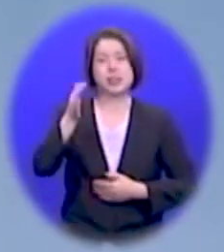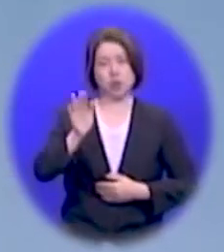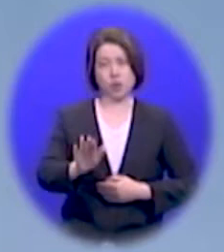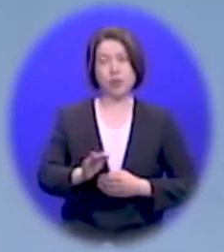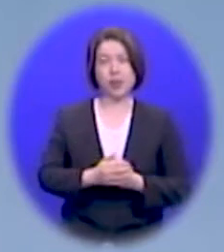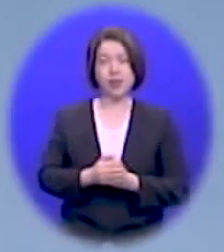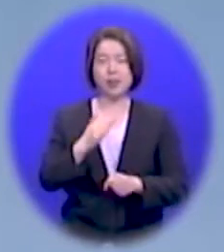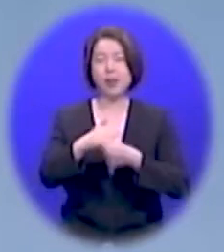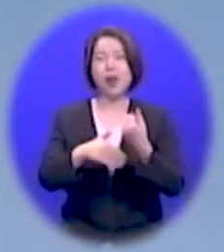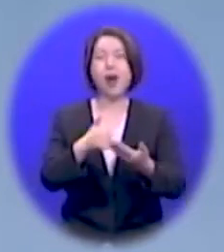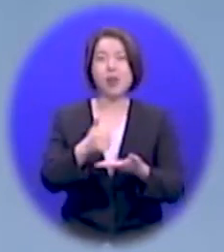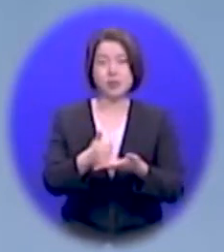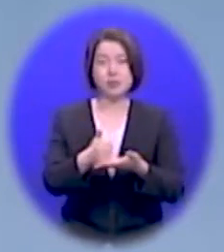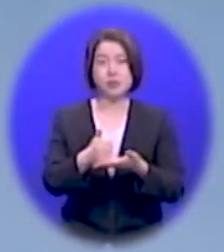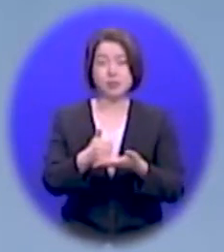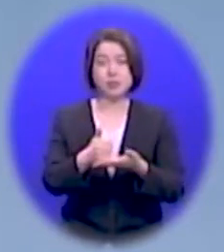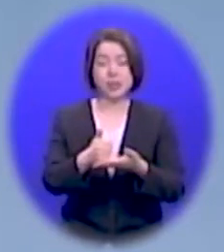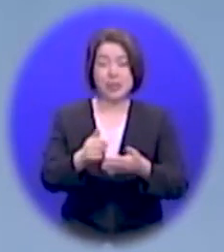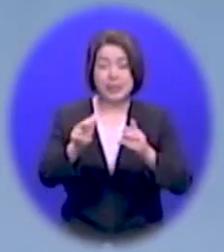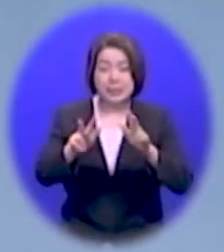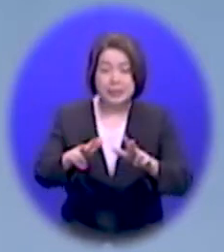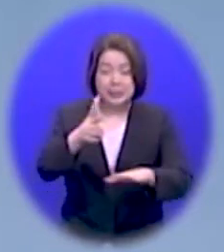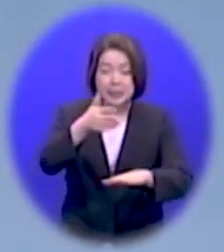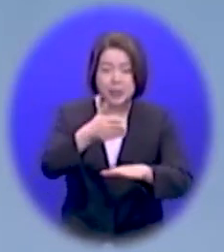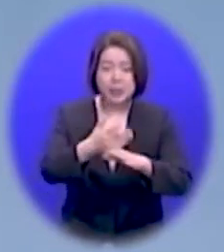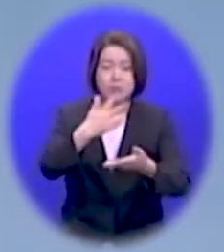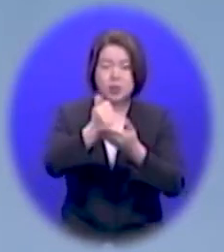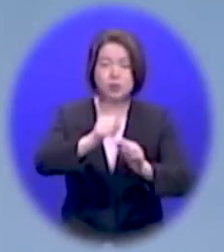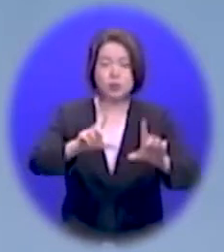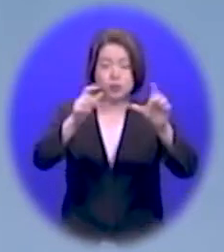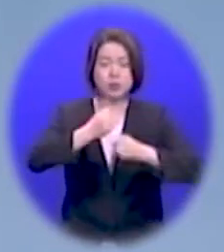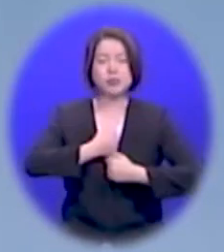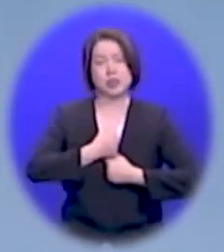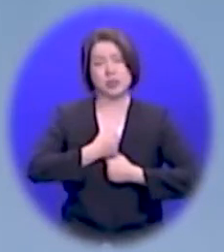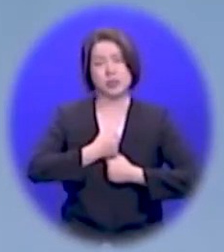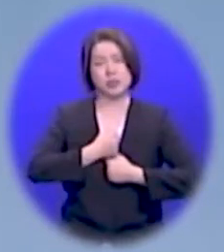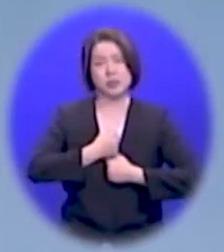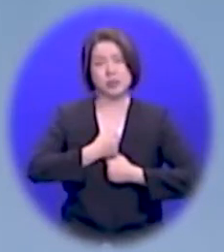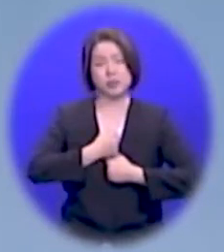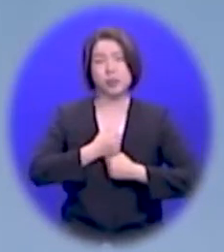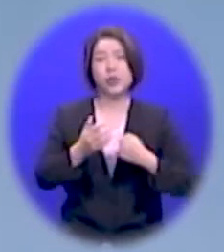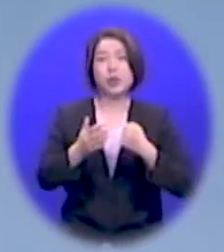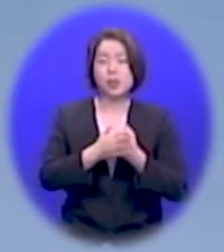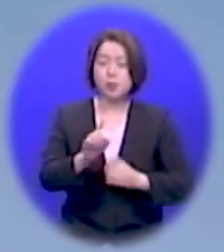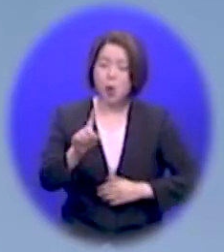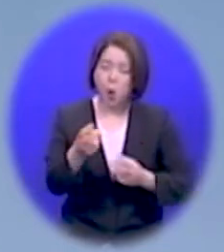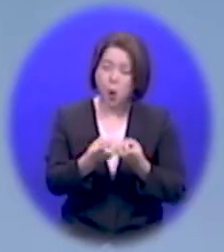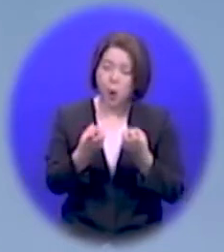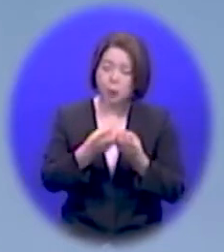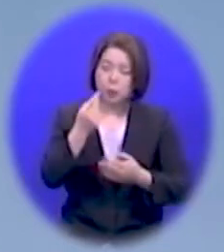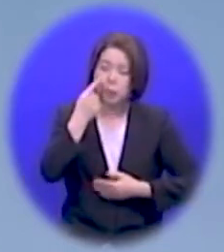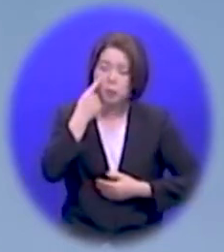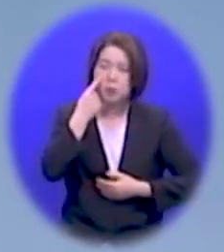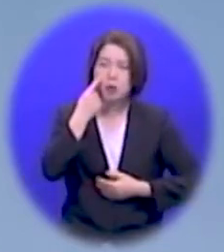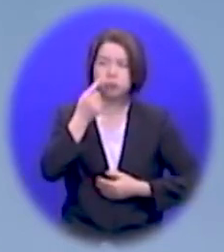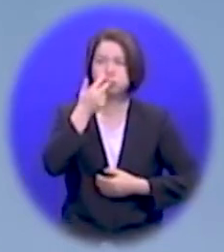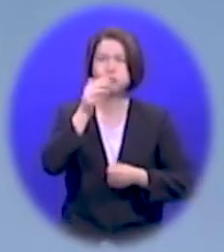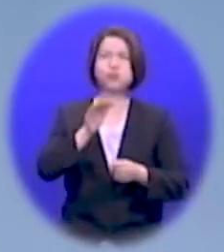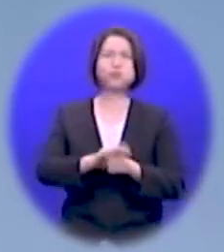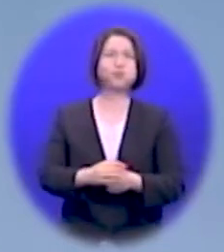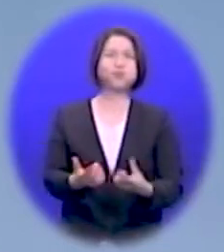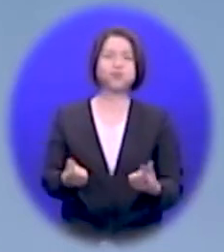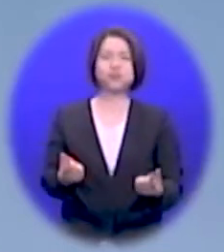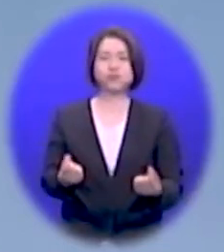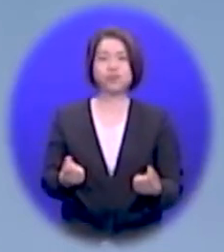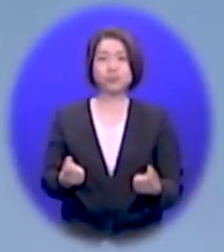하나님께서 지금 감싸 주위를 지키라는 겁니다 그러니 어떻게 보면 좀 황당한 일이기도 하죠